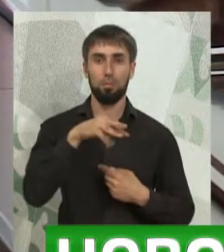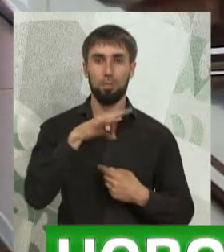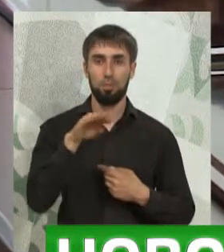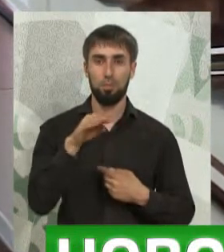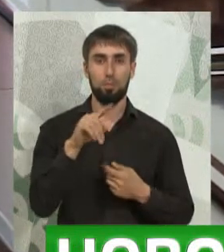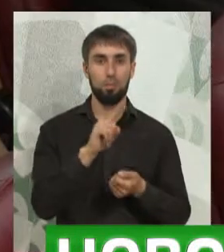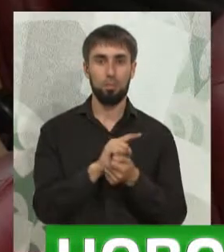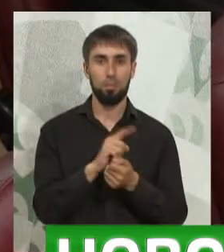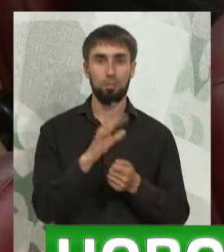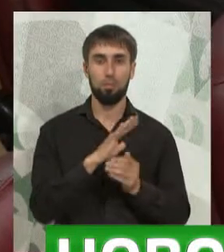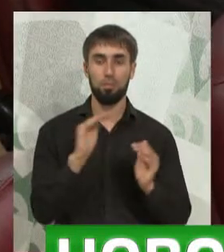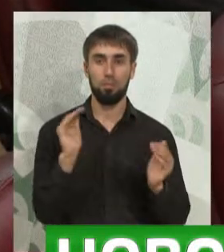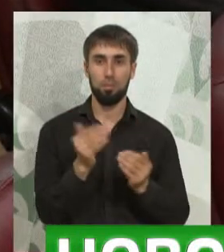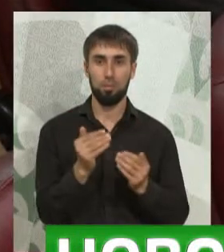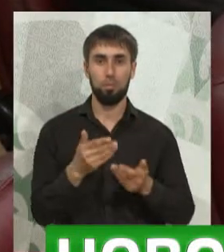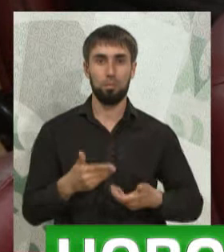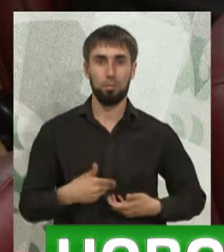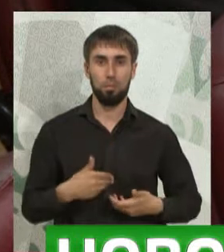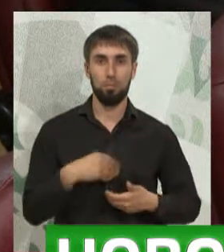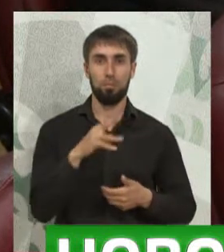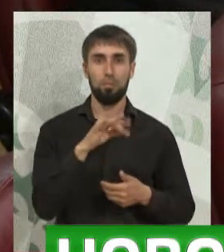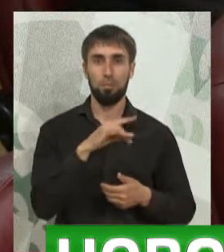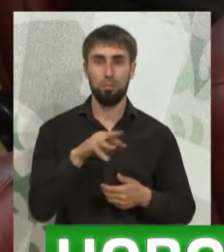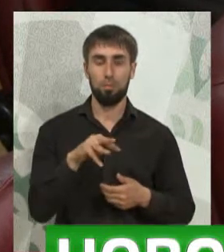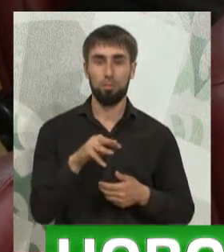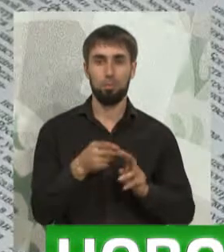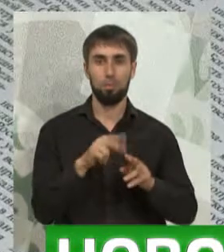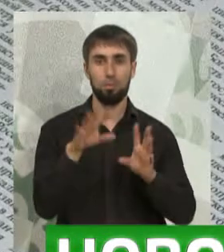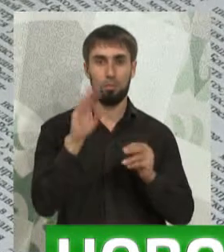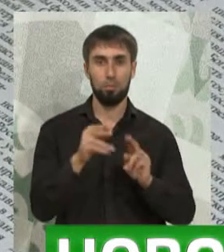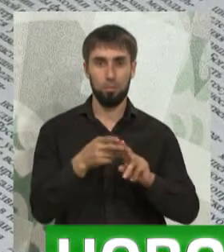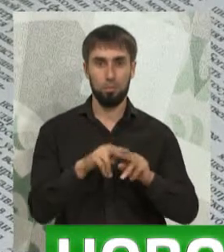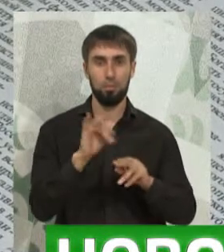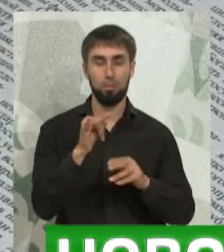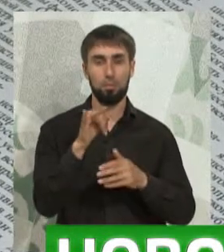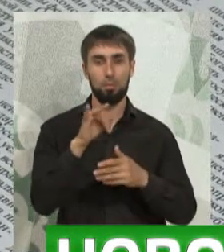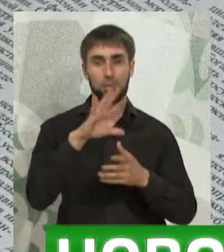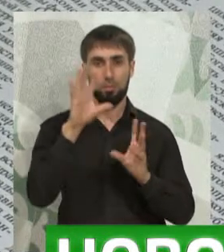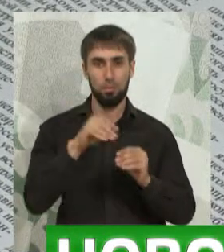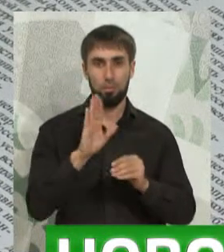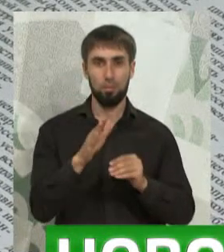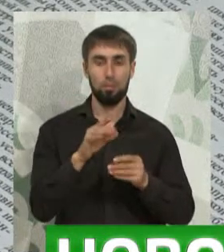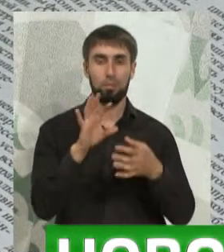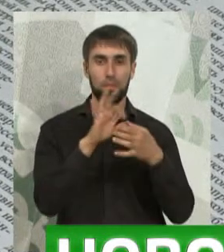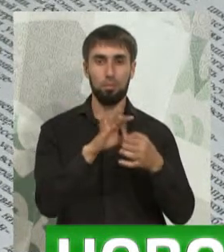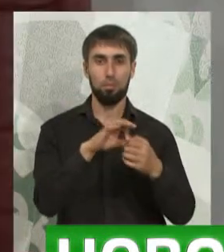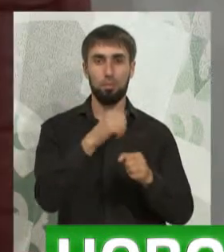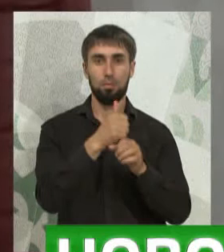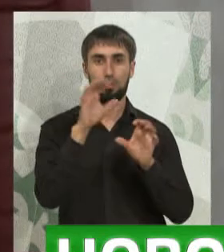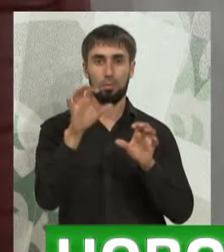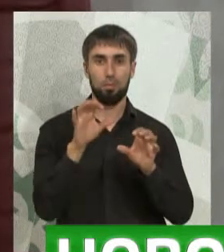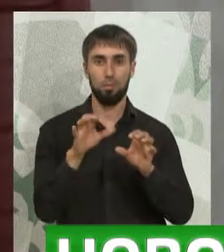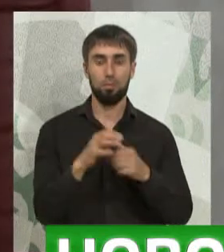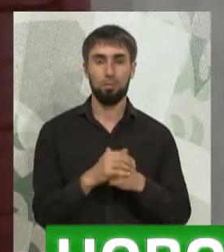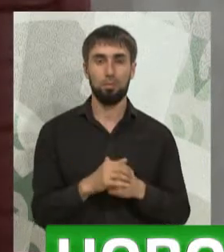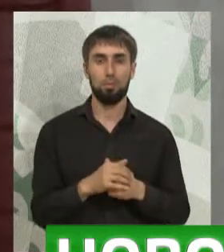должен составлять сумму ниже прожиточного минимума. Теперь все это и многое другое будет закреплено в Конституции России. Мне